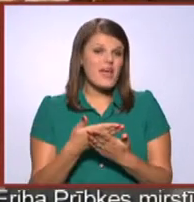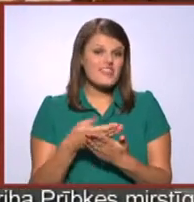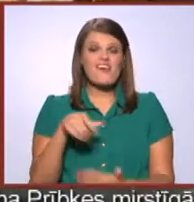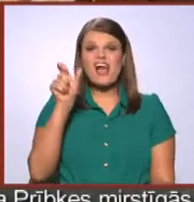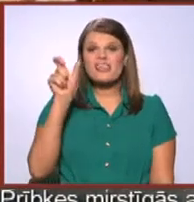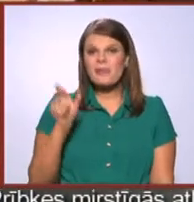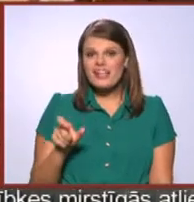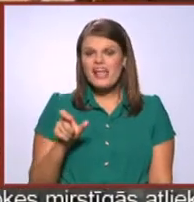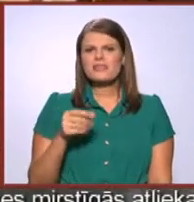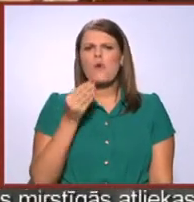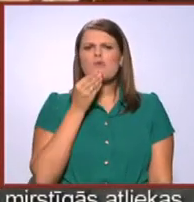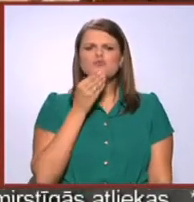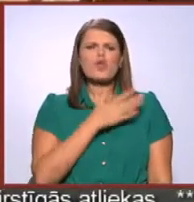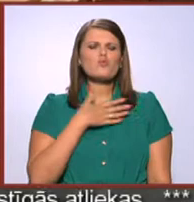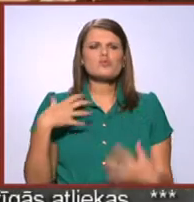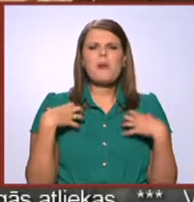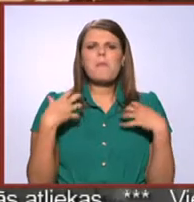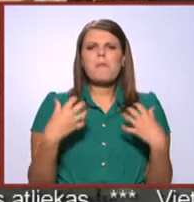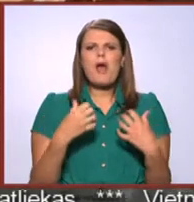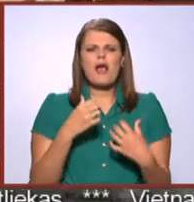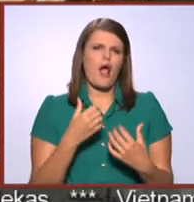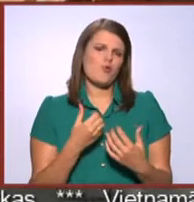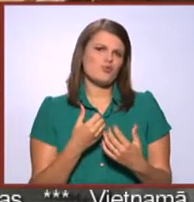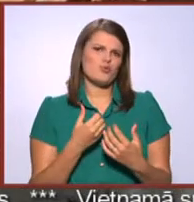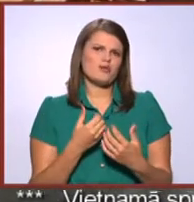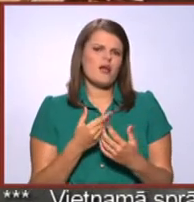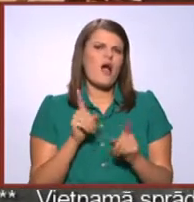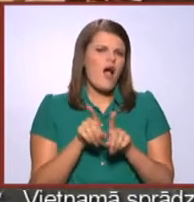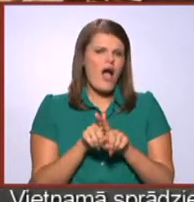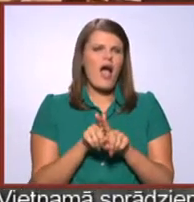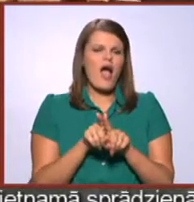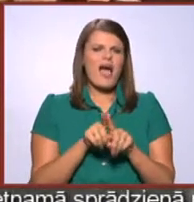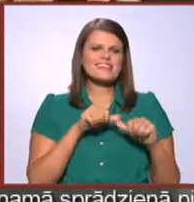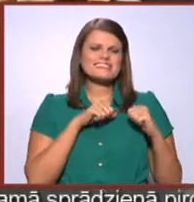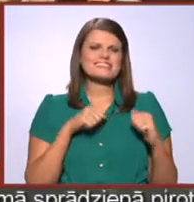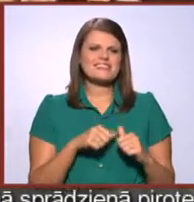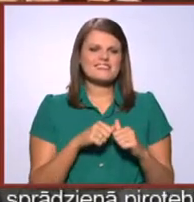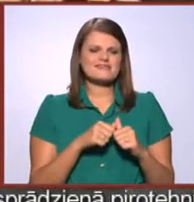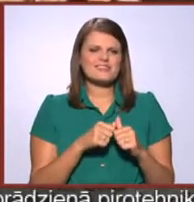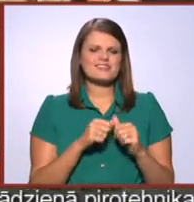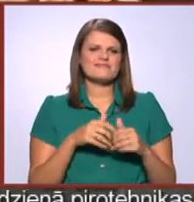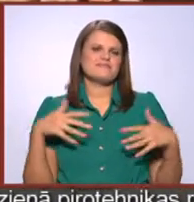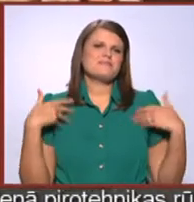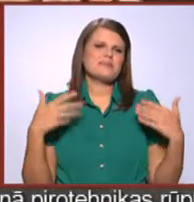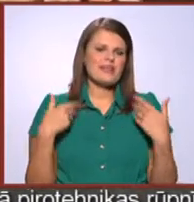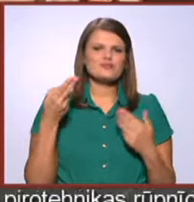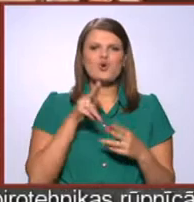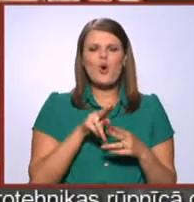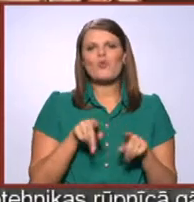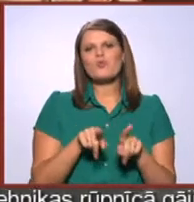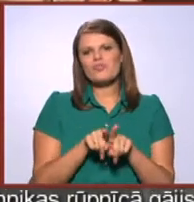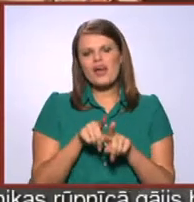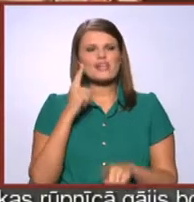klientam uzturā ļoti bagātu. Es domāju, ka arī sirdī veldzējošu, un arī es domāju, ka